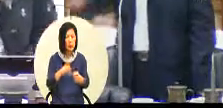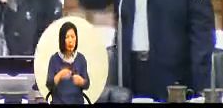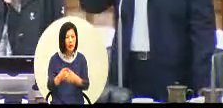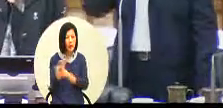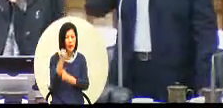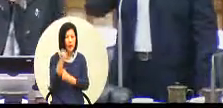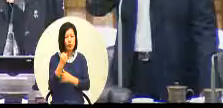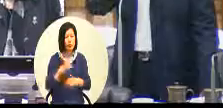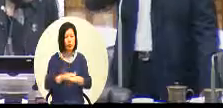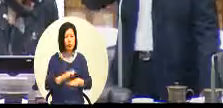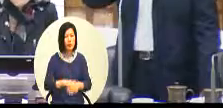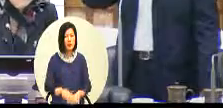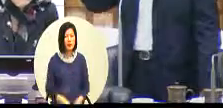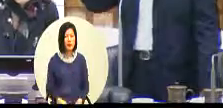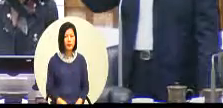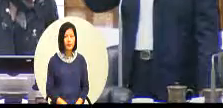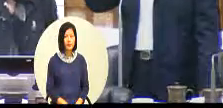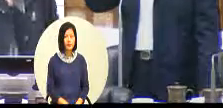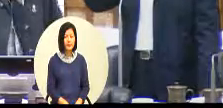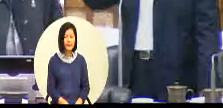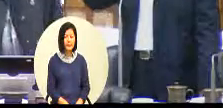市长，如果说现在